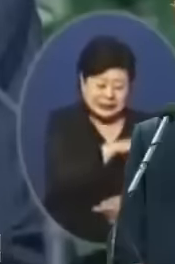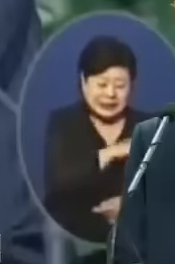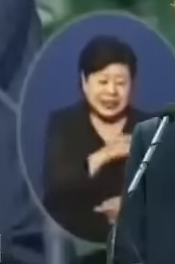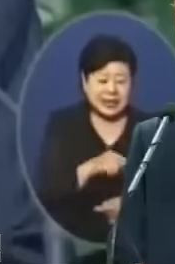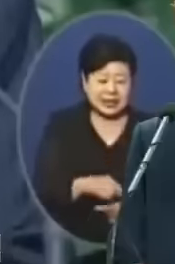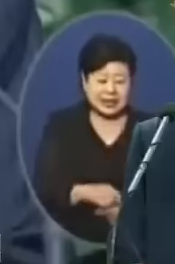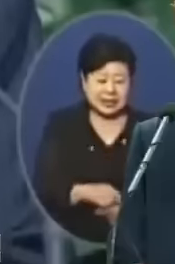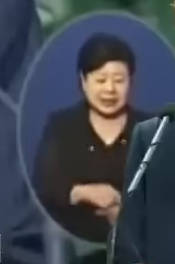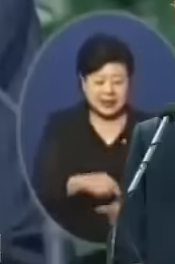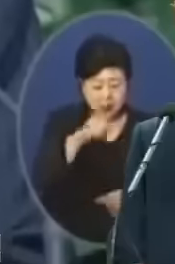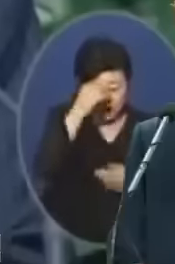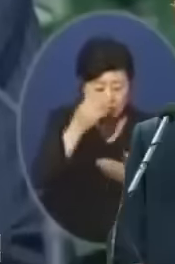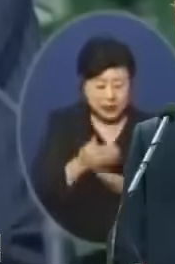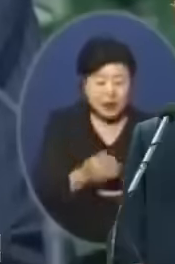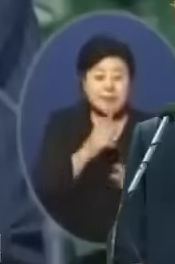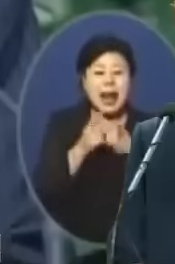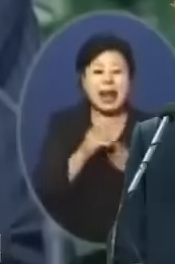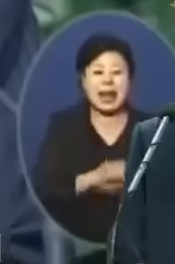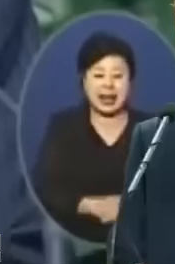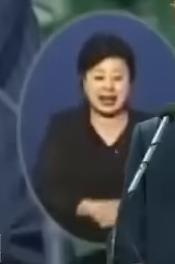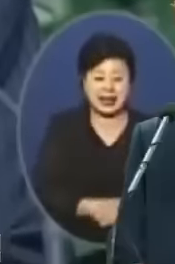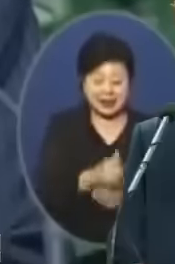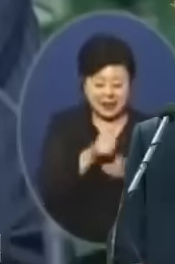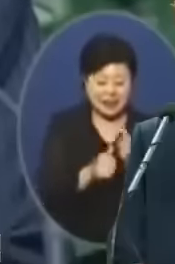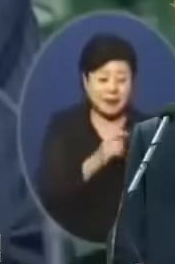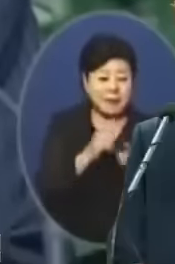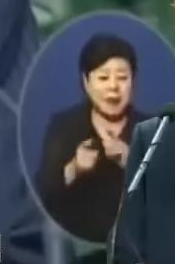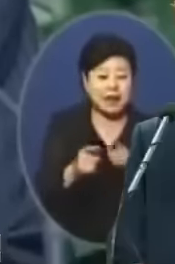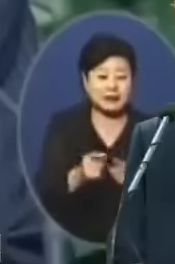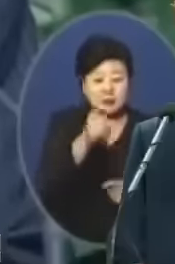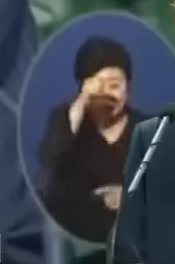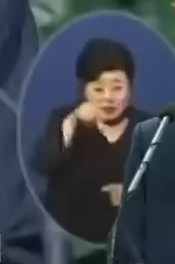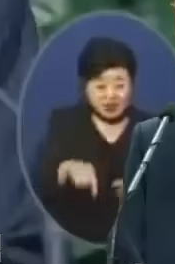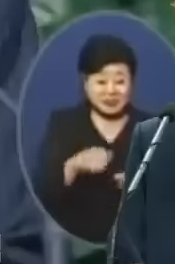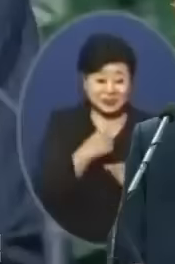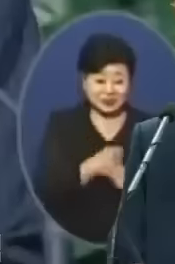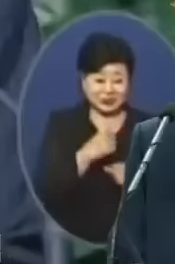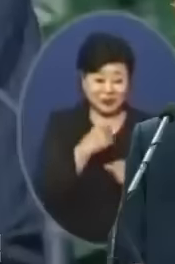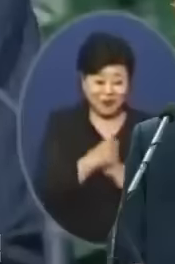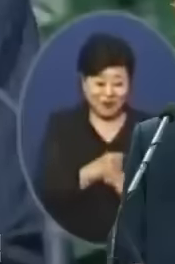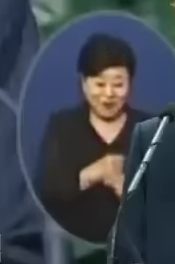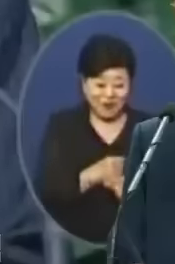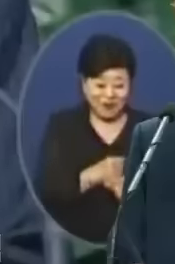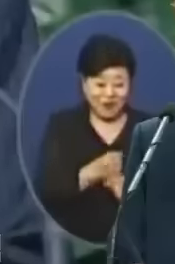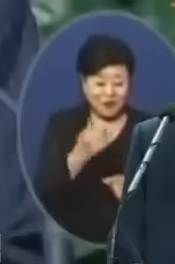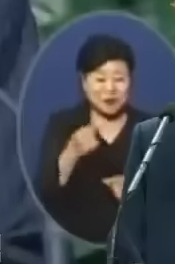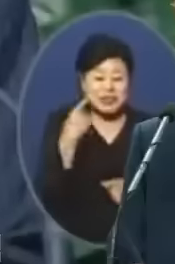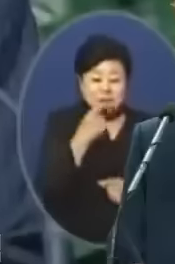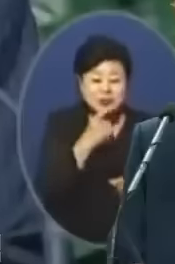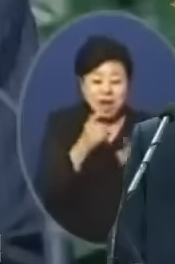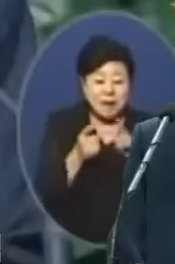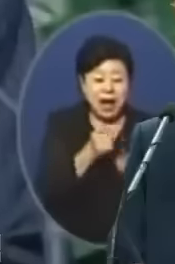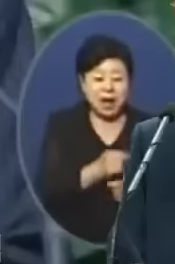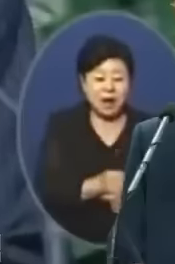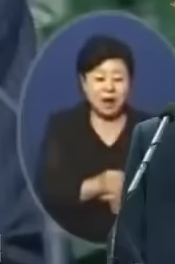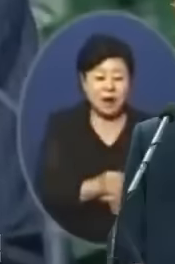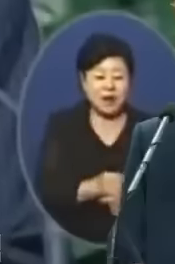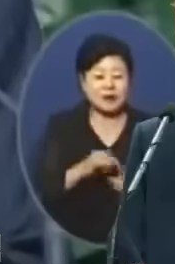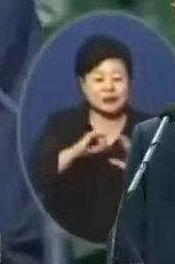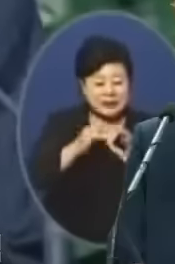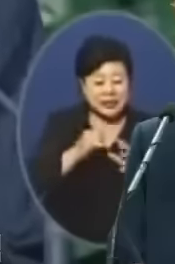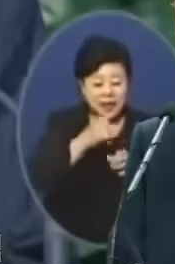것이 말하는 것입니다. 하나님은 말씀으로 천지를 지으셨습니다. 여러분의 입술의 말로 여러분의